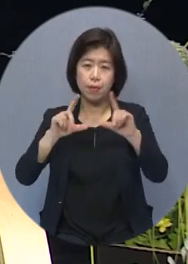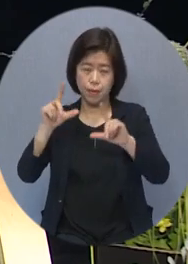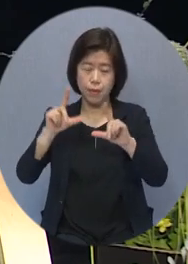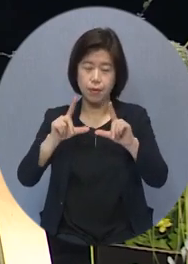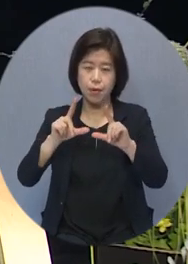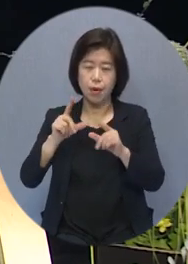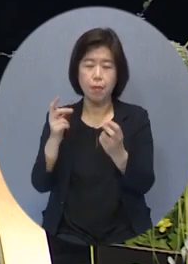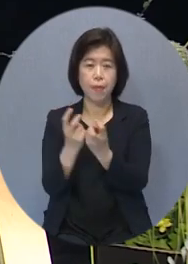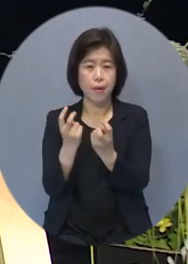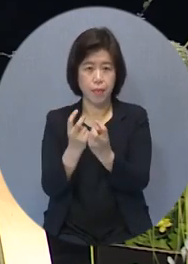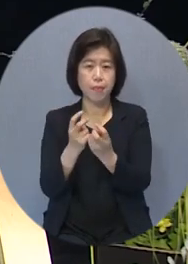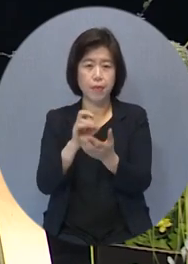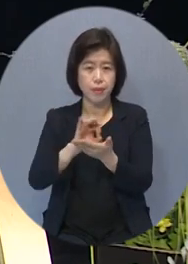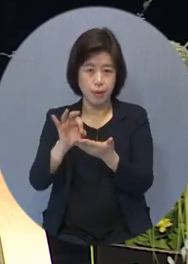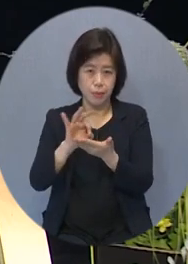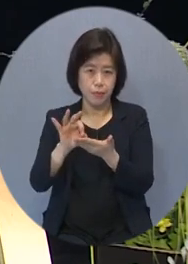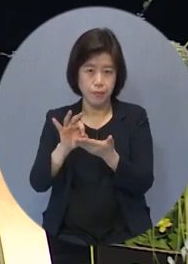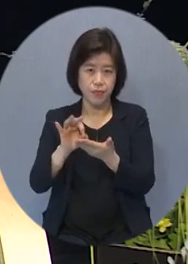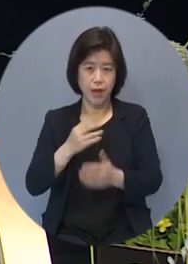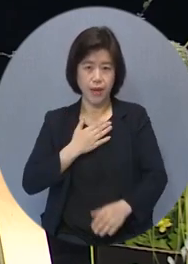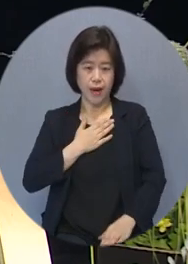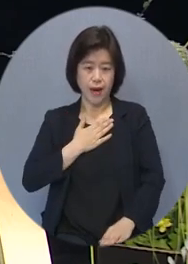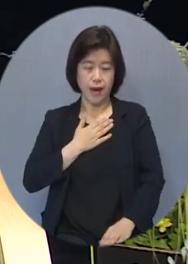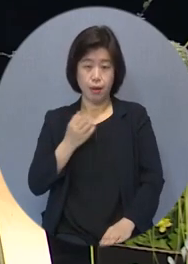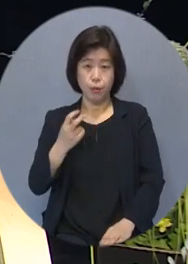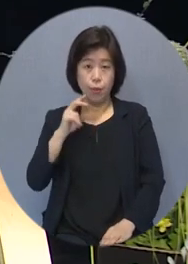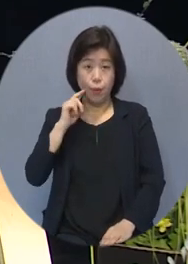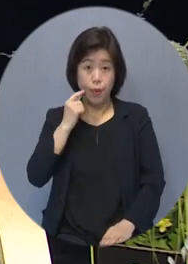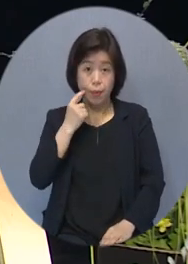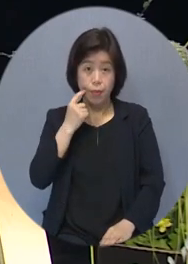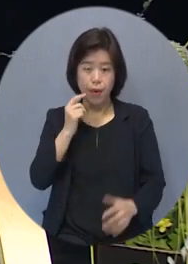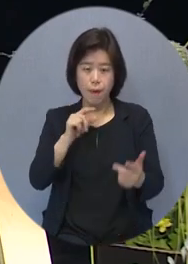미적 모더니티를 표현 양태로 새롭거나